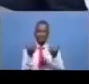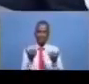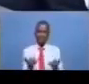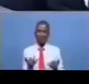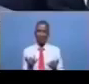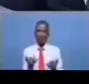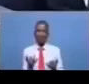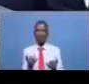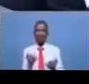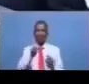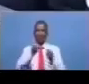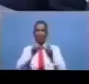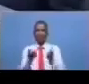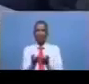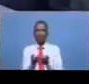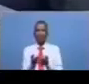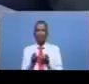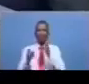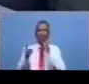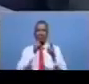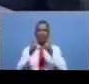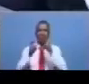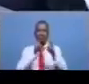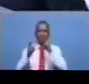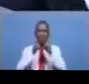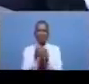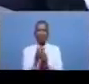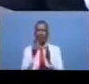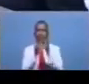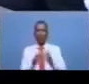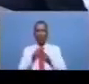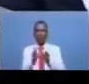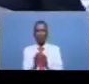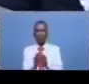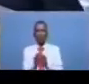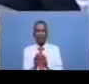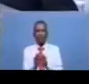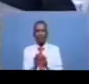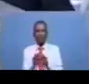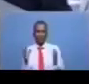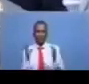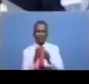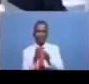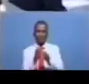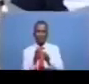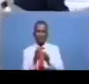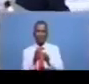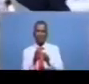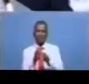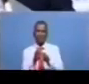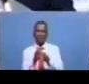na eduanu aba na mo be ka sebe nka lawyer fo de eba ya asem kan ye kambom ye